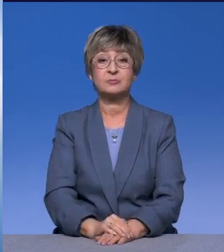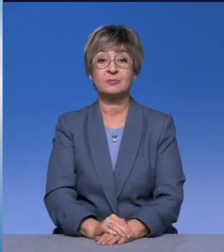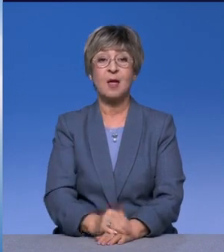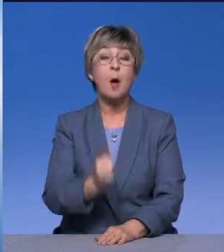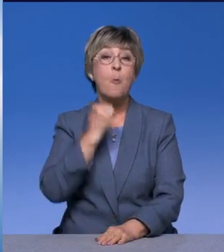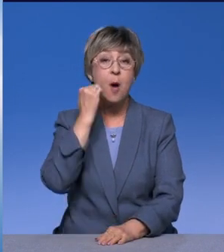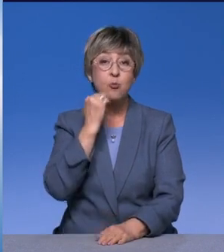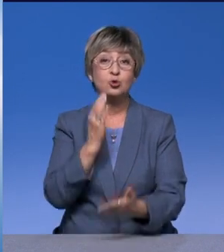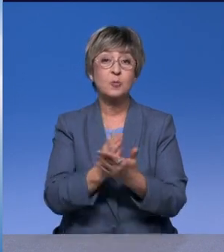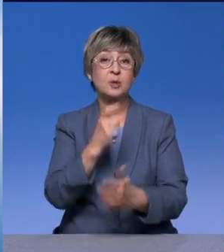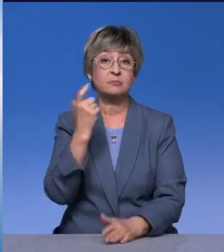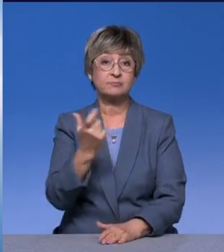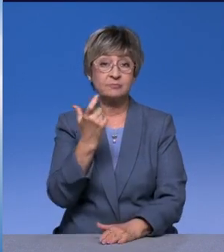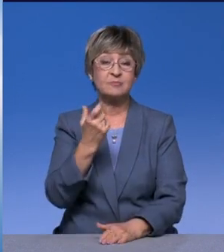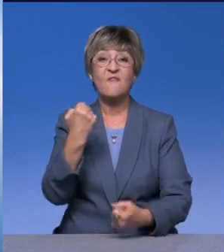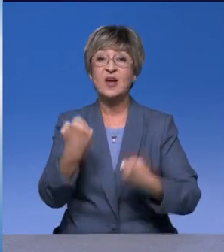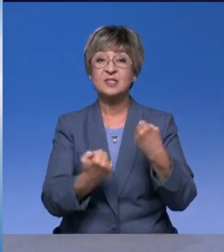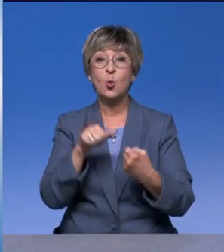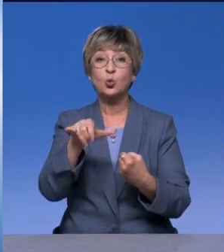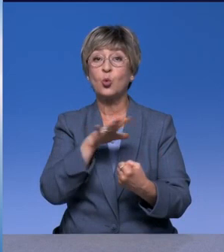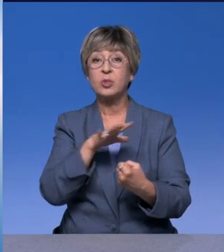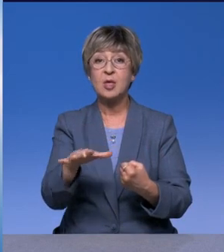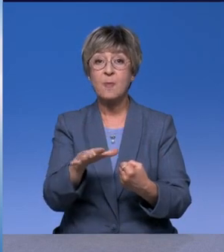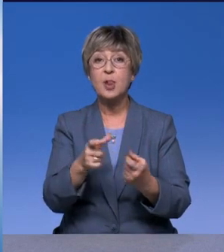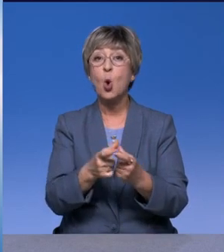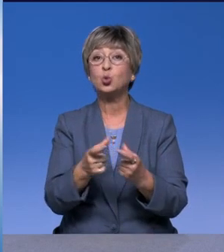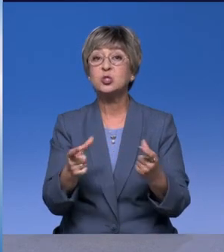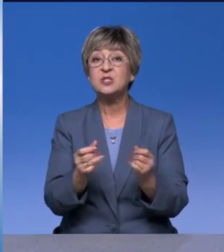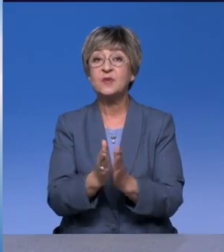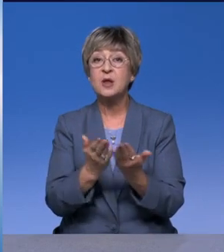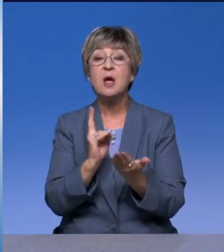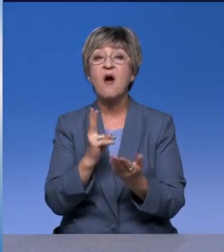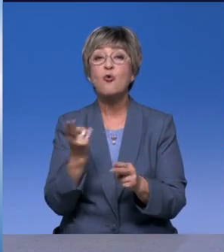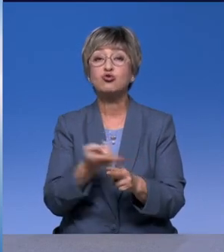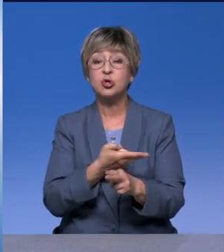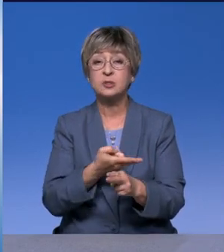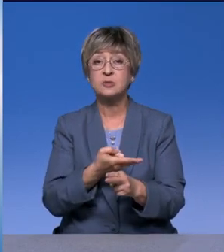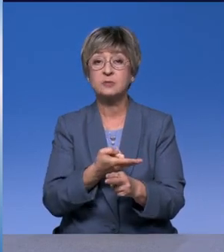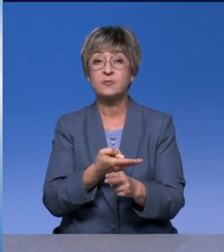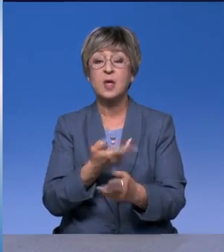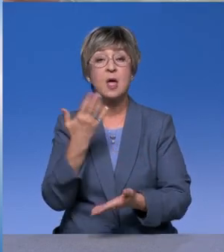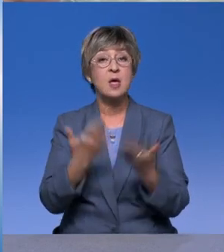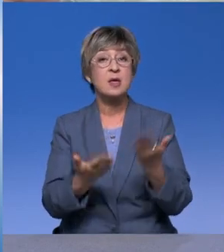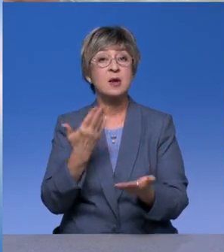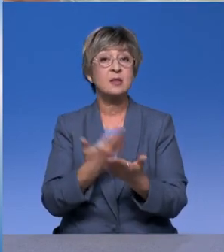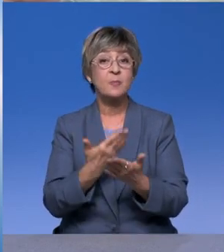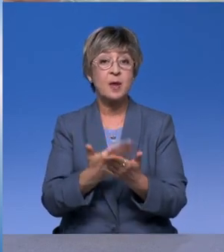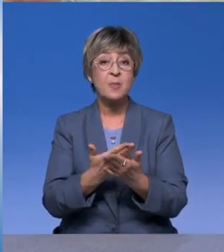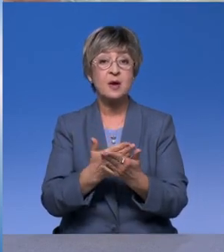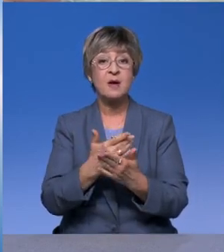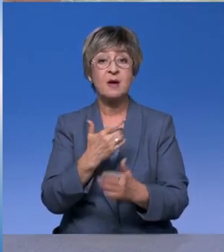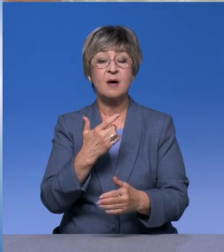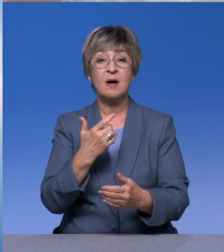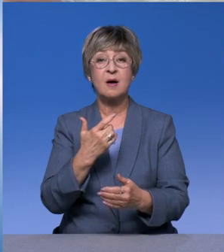Бабушка владеет автомобилем, у нее не было водительского удостоверения, кого лишать? Или, например, владеет